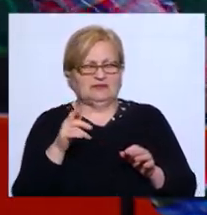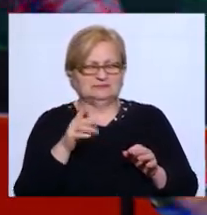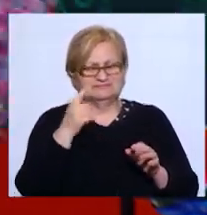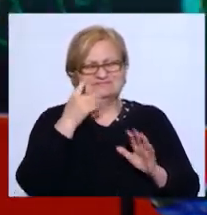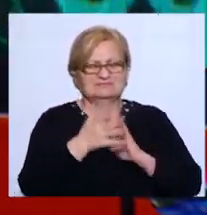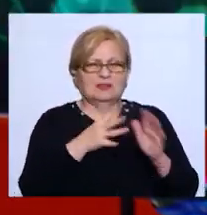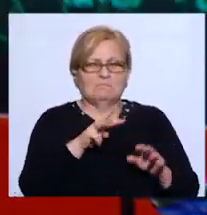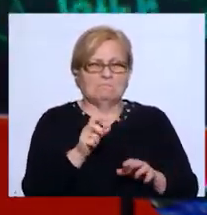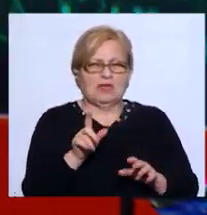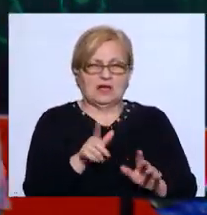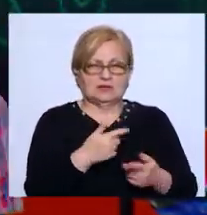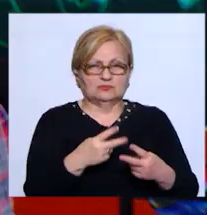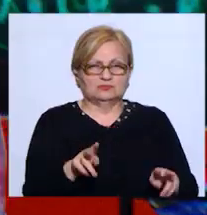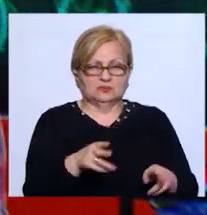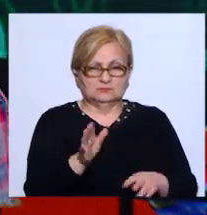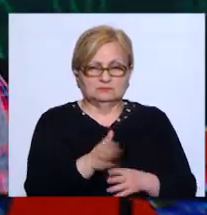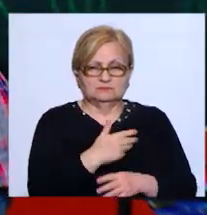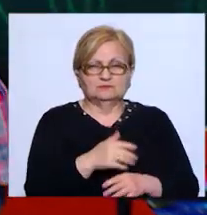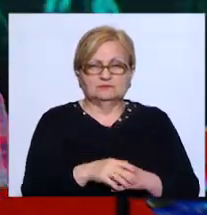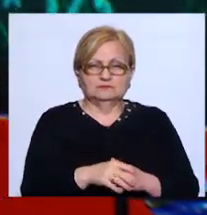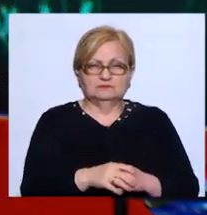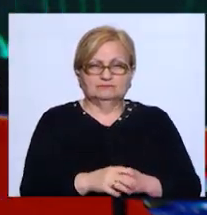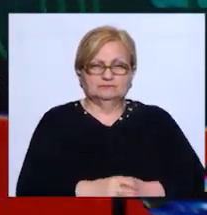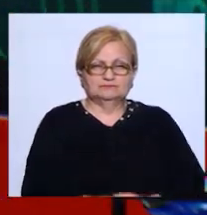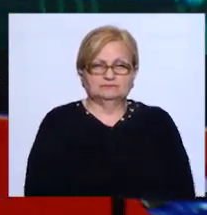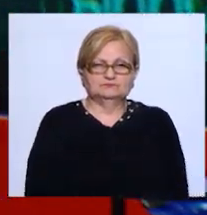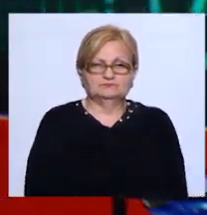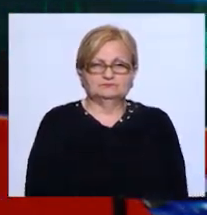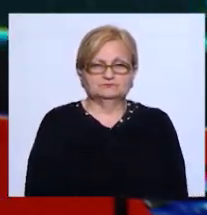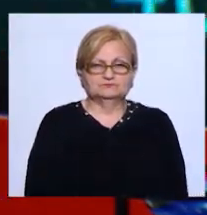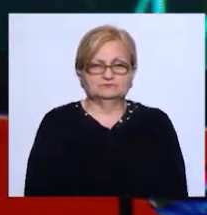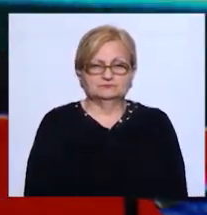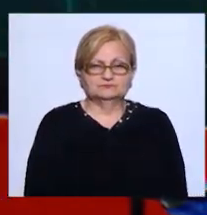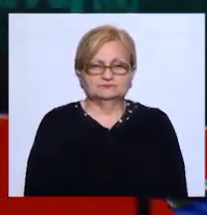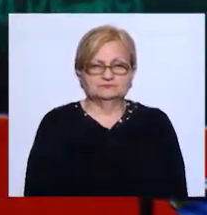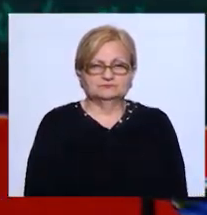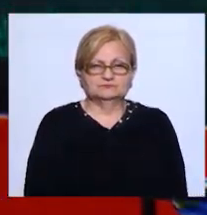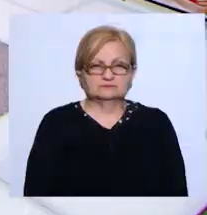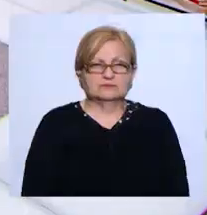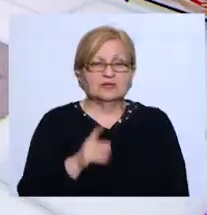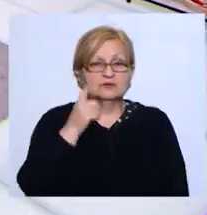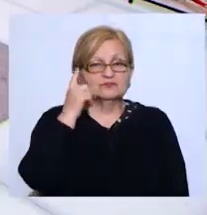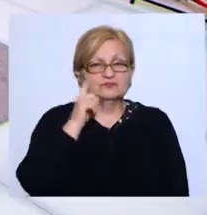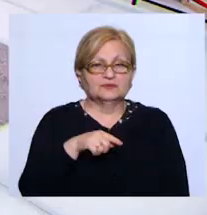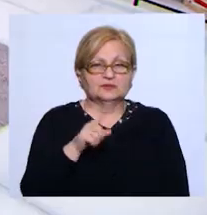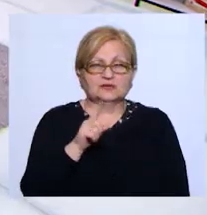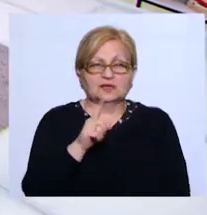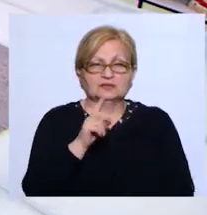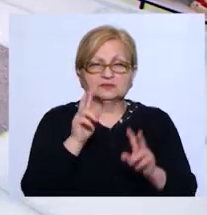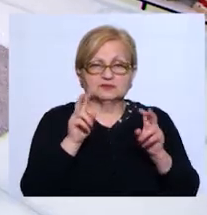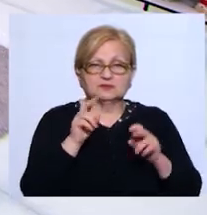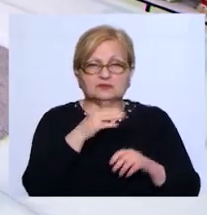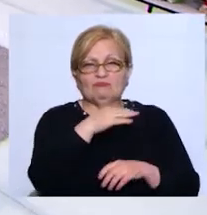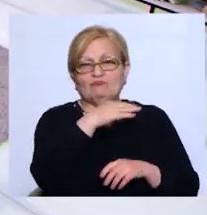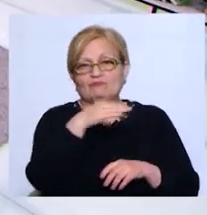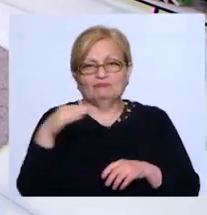მოაშორებთ. კარგით. ახლა რადგან ჩვენ უკვე ვიცით რას ნიშნავს წილადის